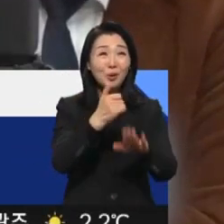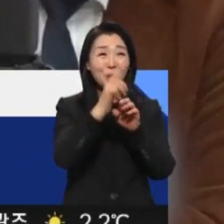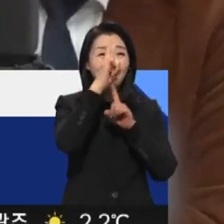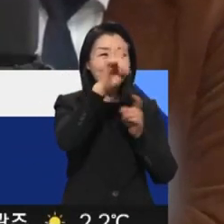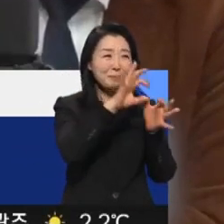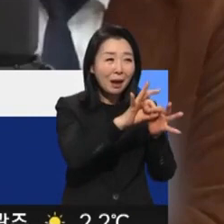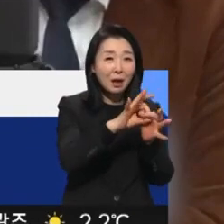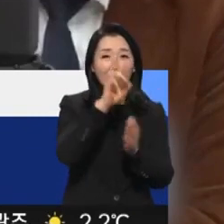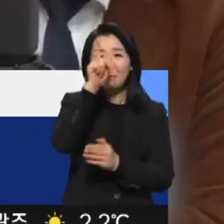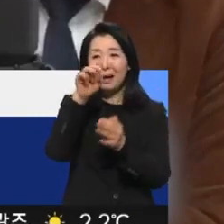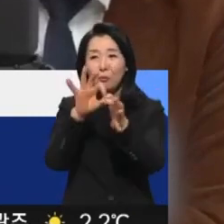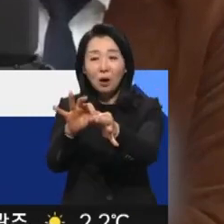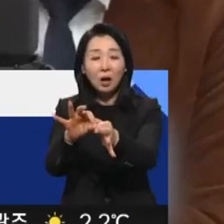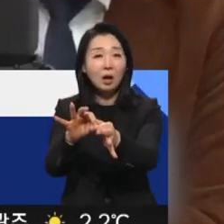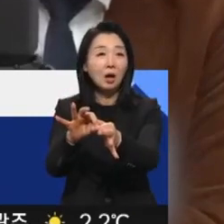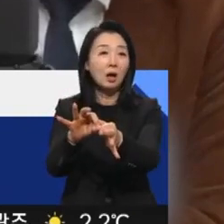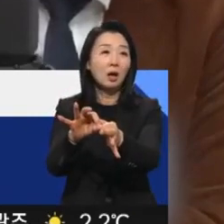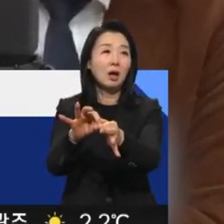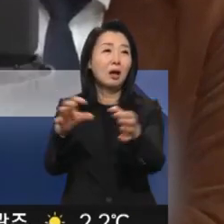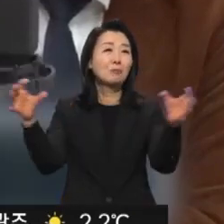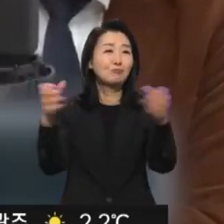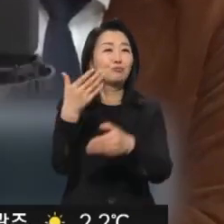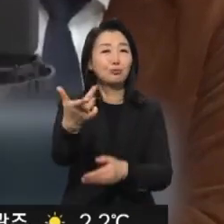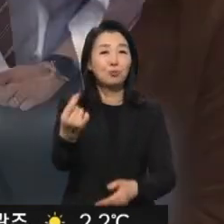간의 단결을 이뤘다는 점 하나 평가하고 싶고요.